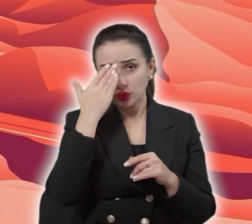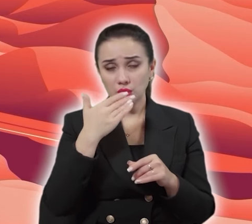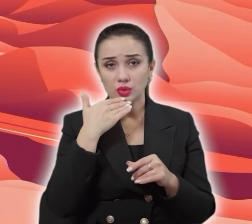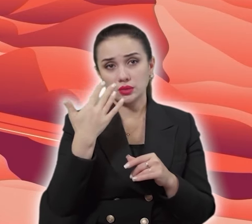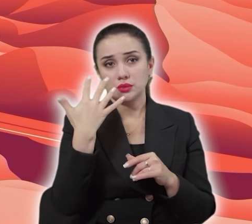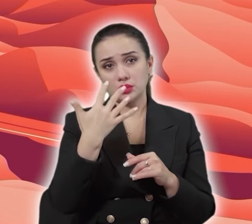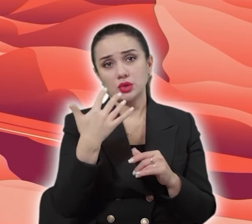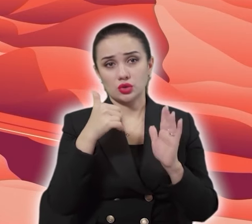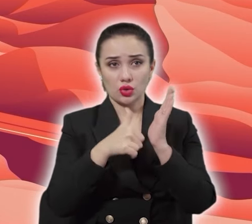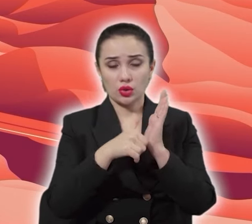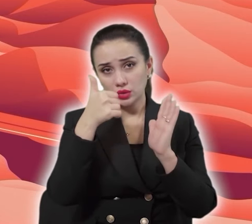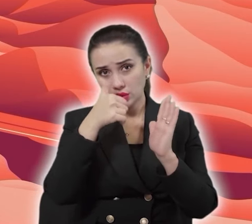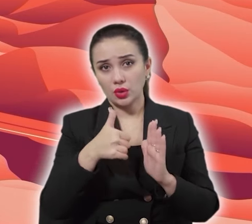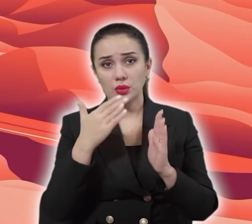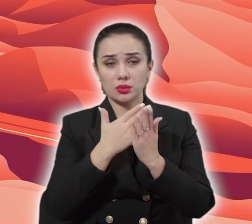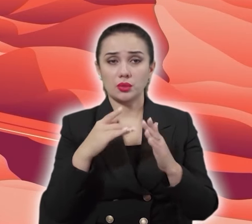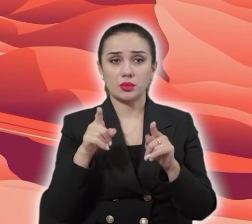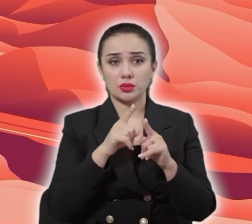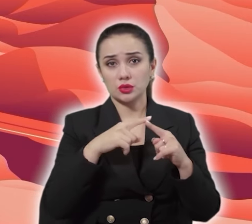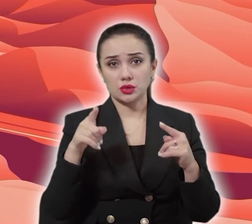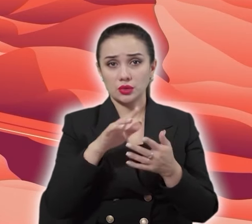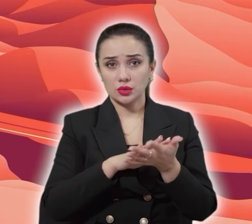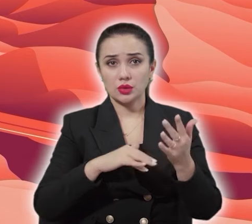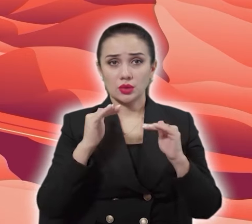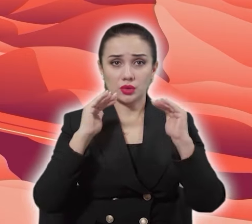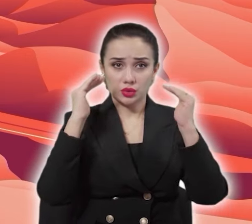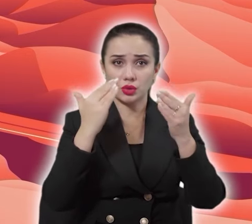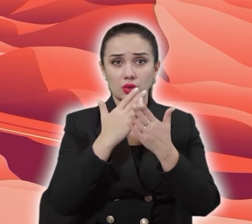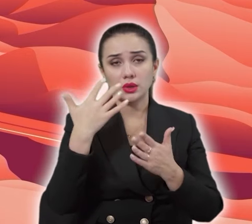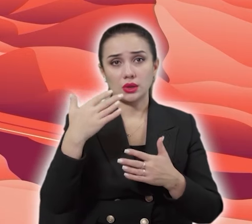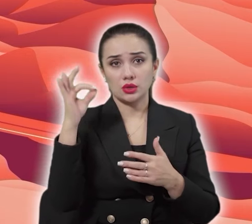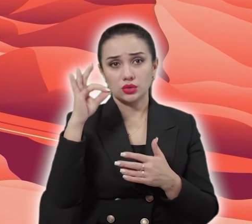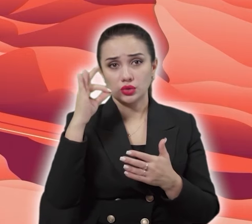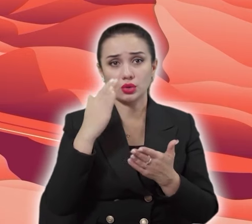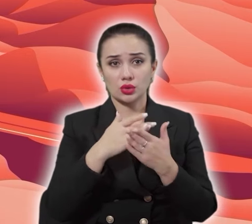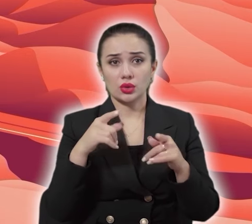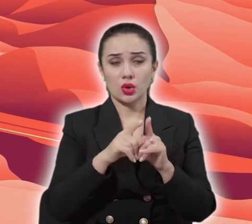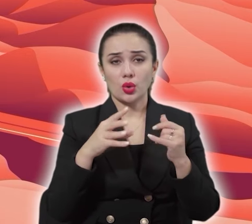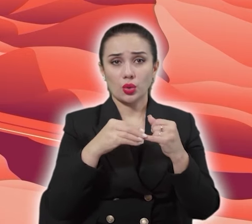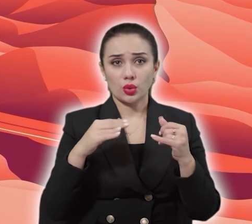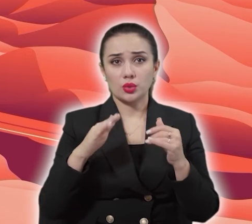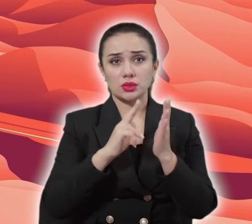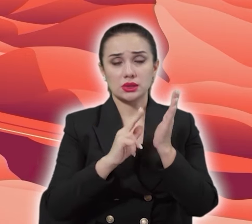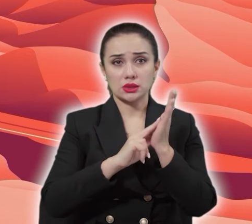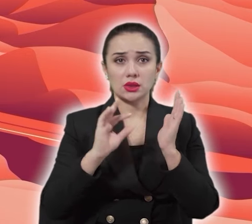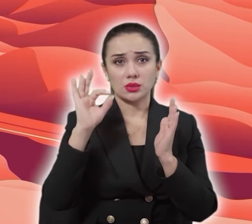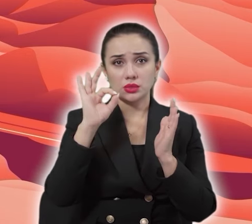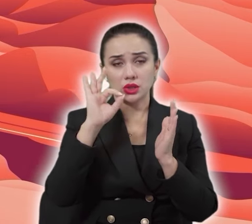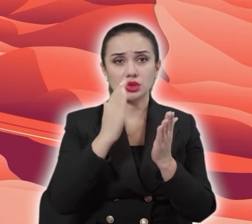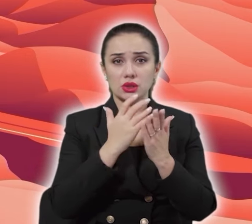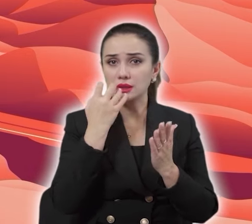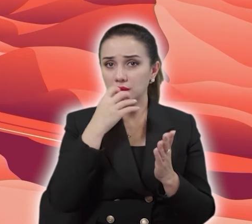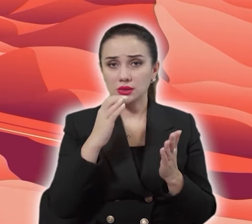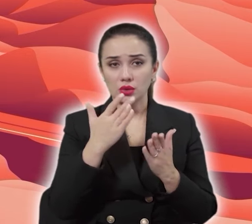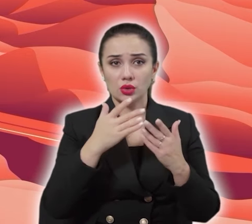Cho'llarda yoz mavsumi 5-6 oy davom etib, havo harorati soya joyda 50 daraja ko'tariladi. Qum esa 80